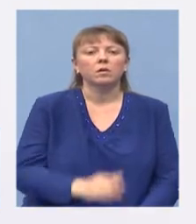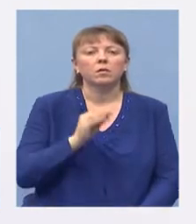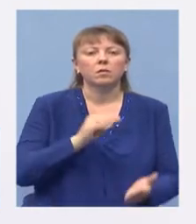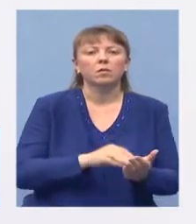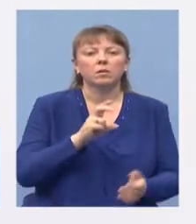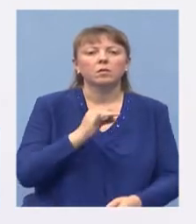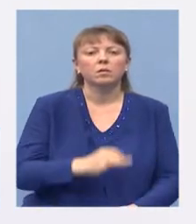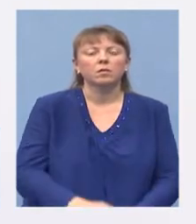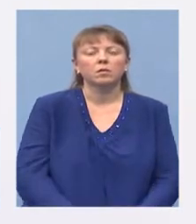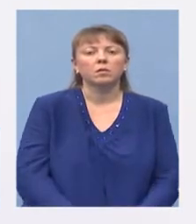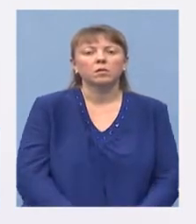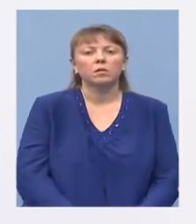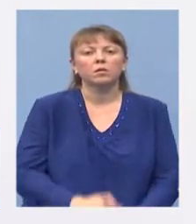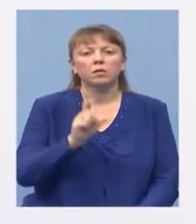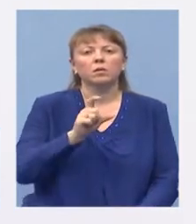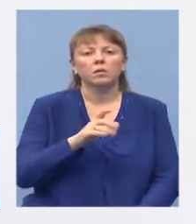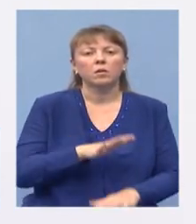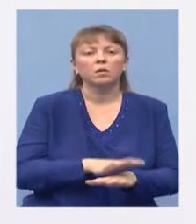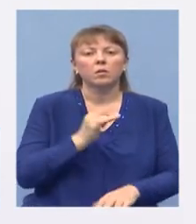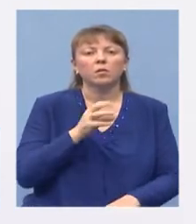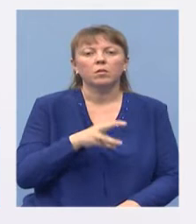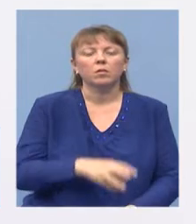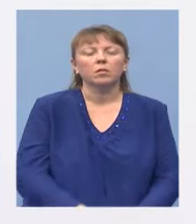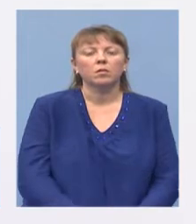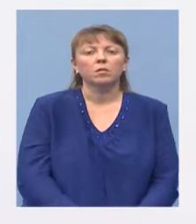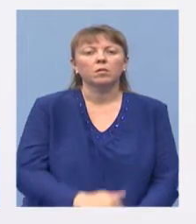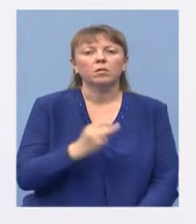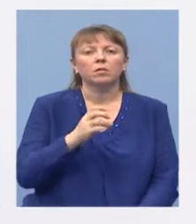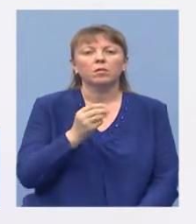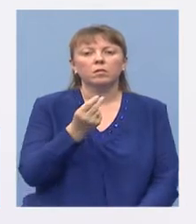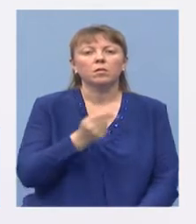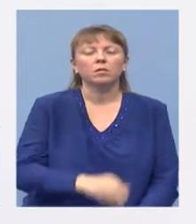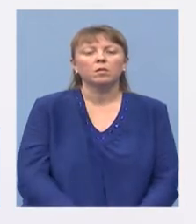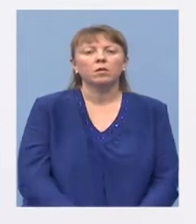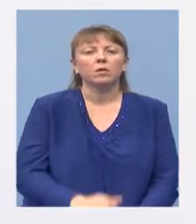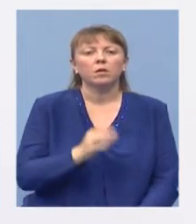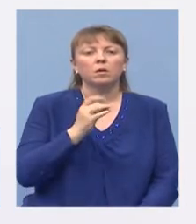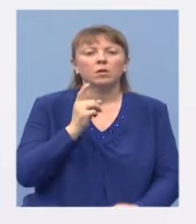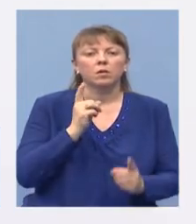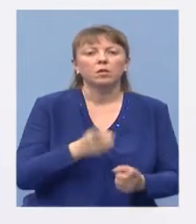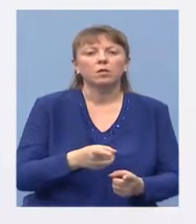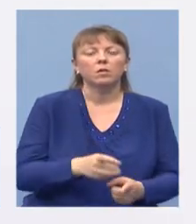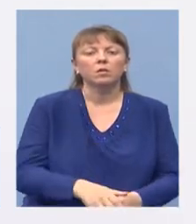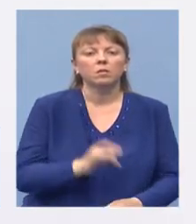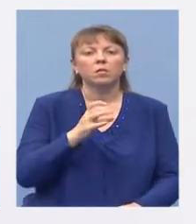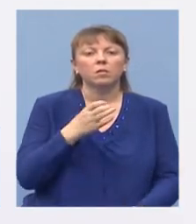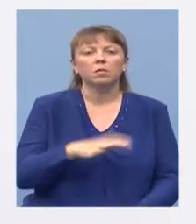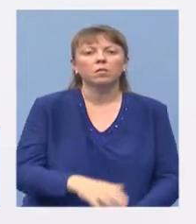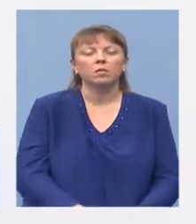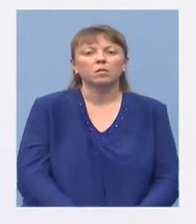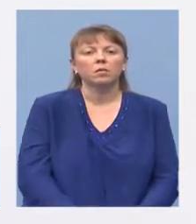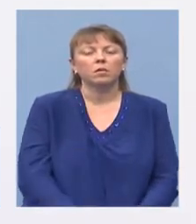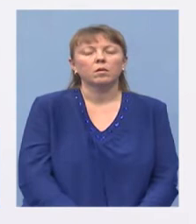Каспий.кз, приложение Народного банка, Хоумбанк, а также Freedom Finance, реализованы процессы